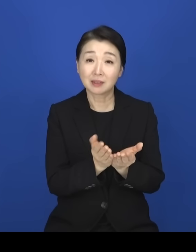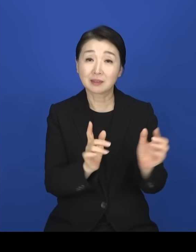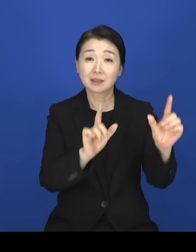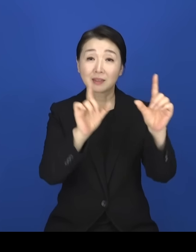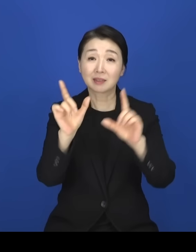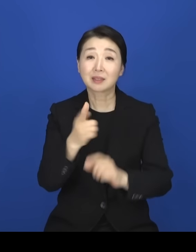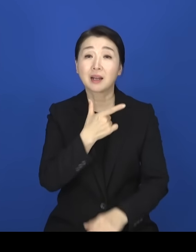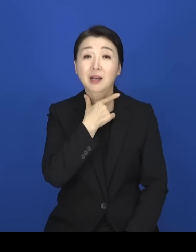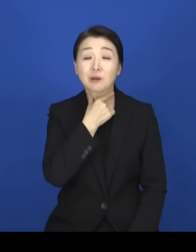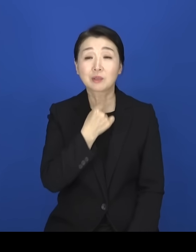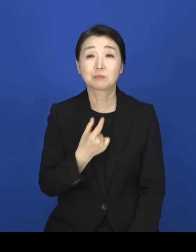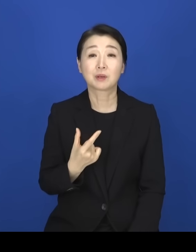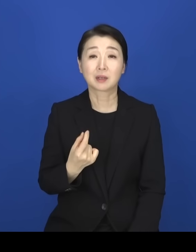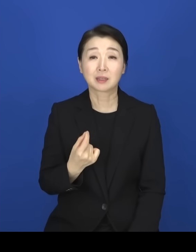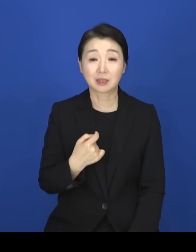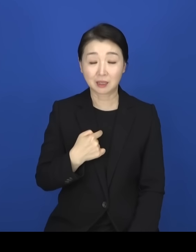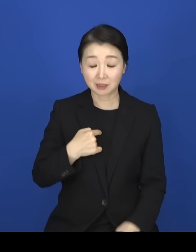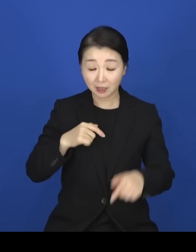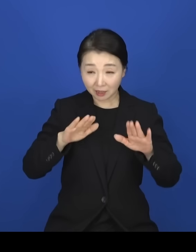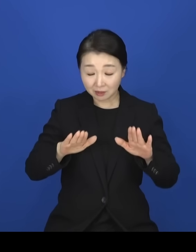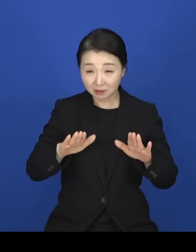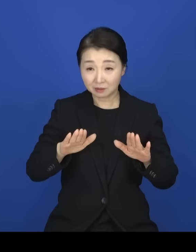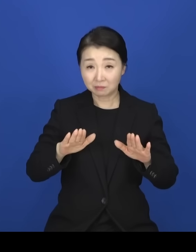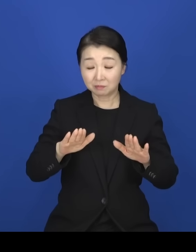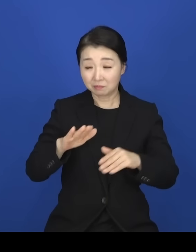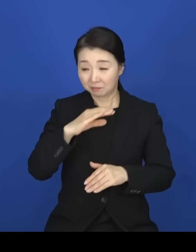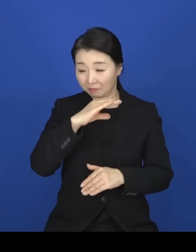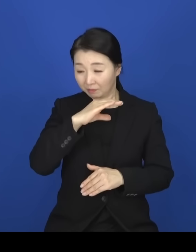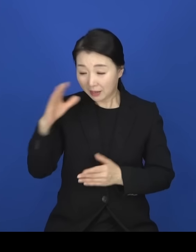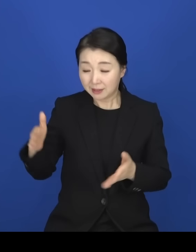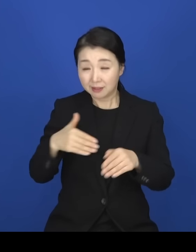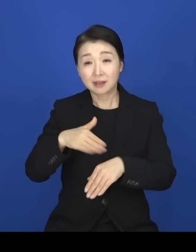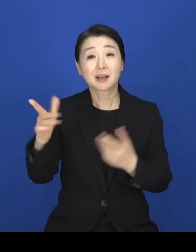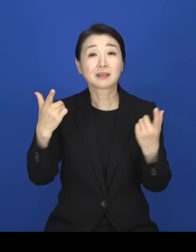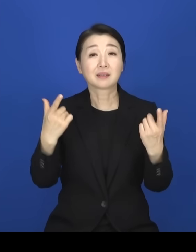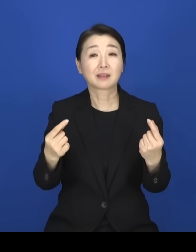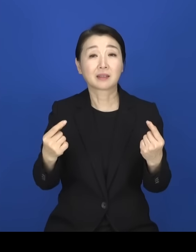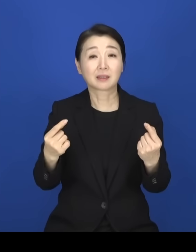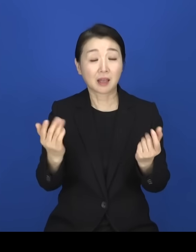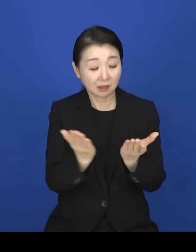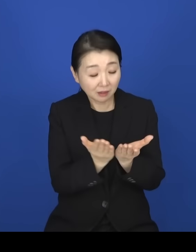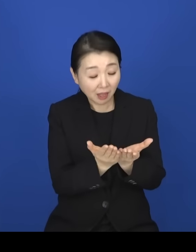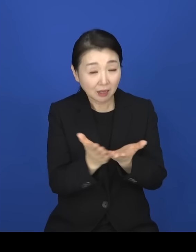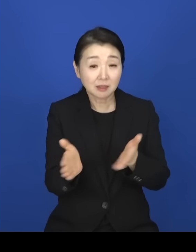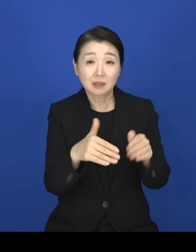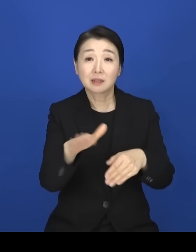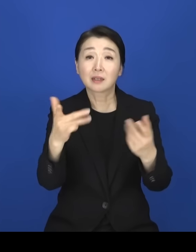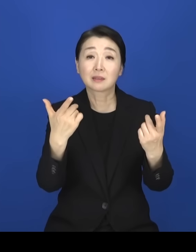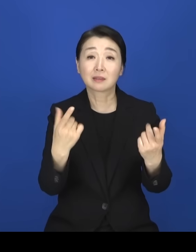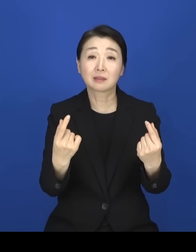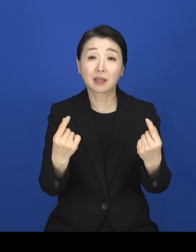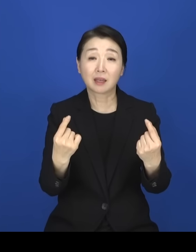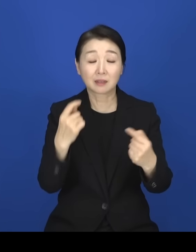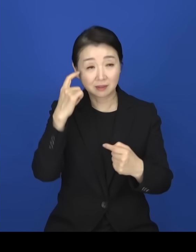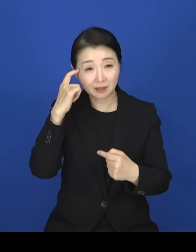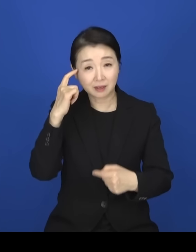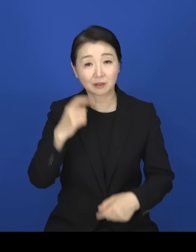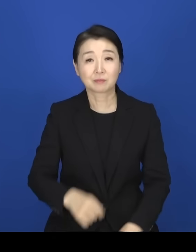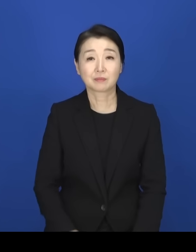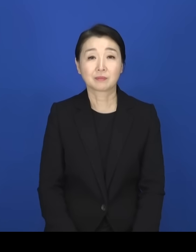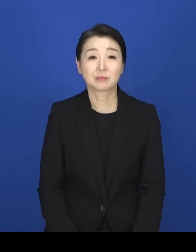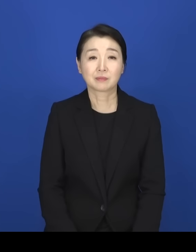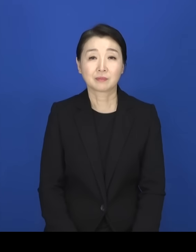살아가려고 하는구나. 예. 내가 진짜 이제 올바른 길을 가는구나. 합당한 길을 가는구나. 그 생각이